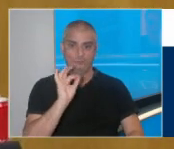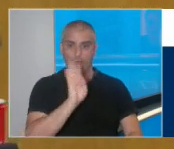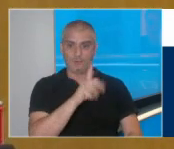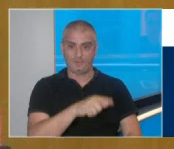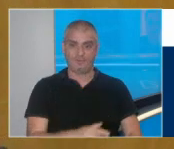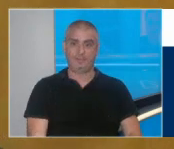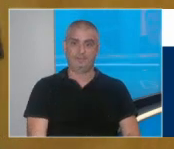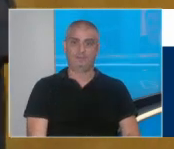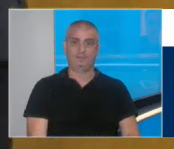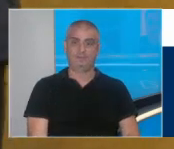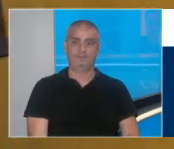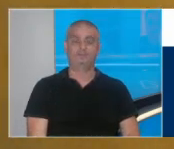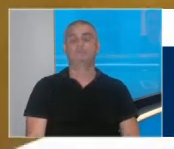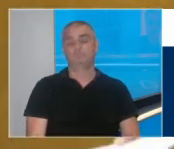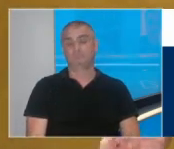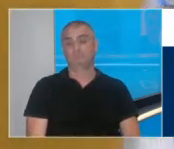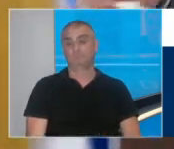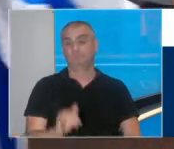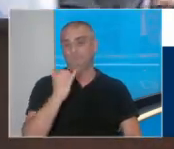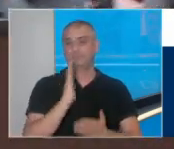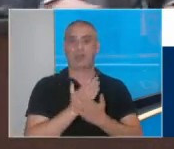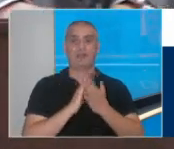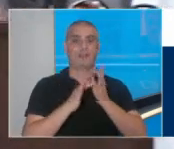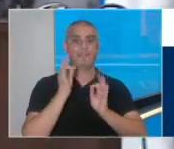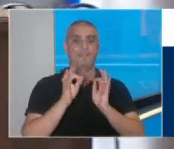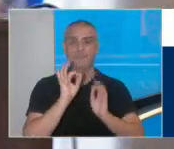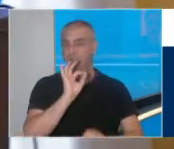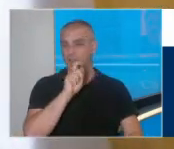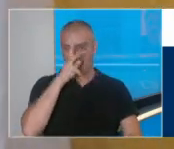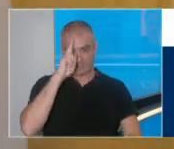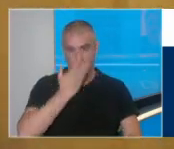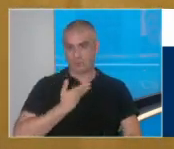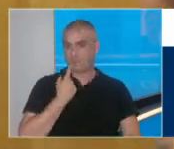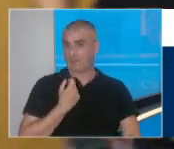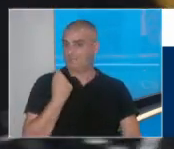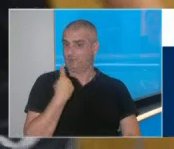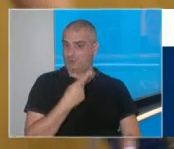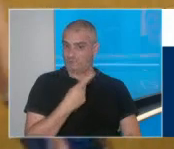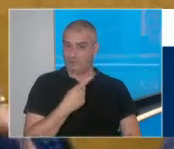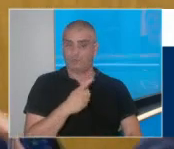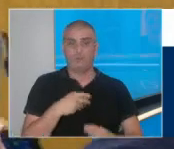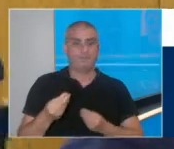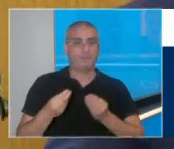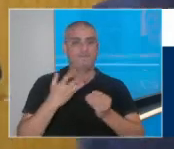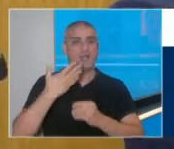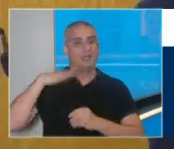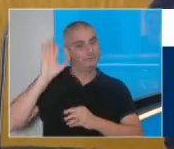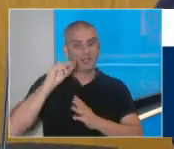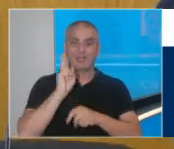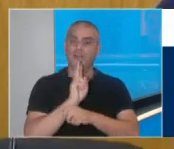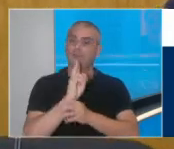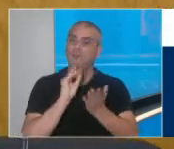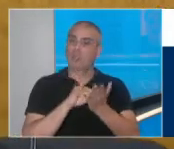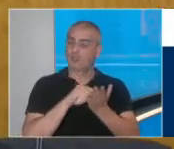לנתניהו. נכון, זאת החלטה שבית הדין של הליכוד מקבל בשבוע שעבר, ובעצם מעביר את ההצבעה על